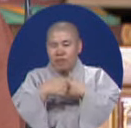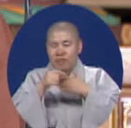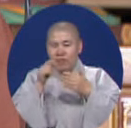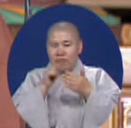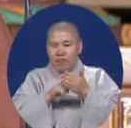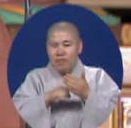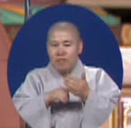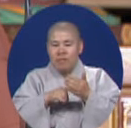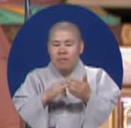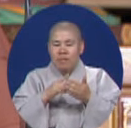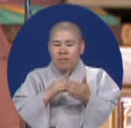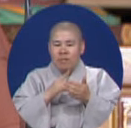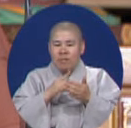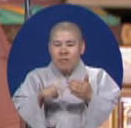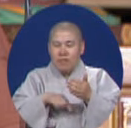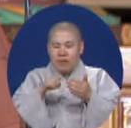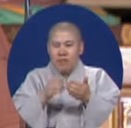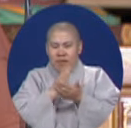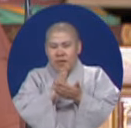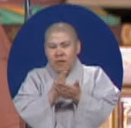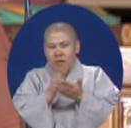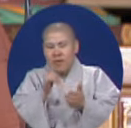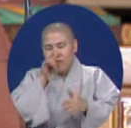끼어 있으면 잘 안 보여요. 그래서